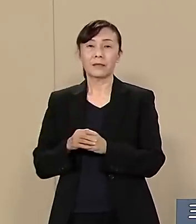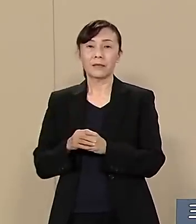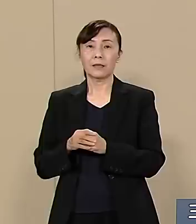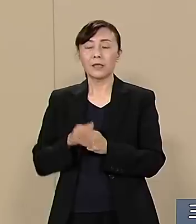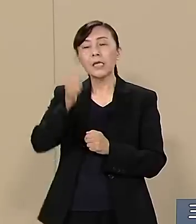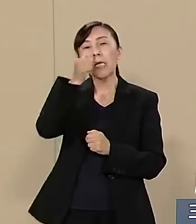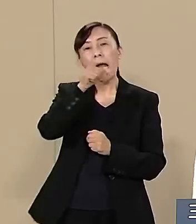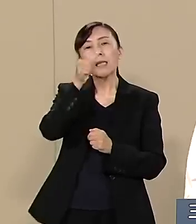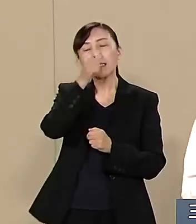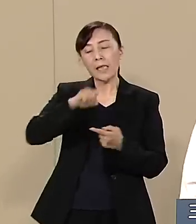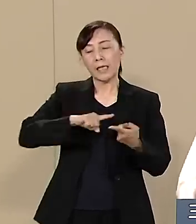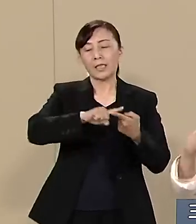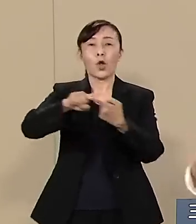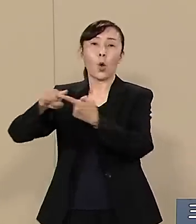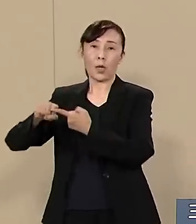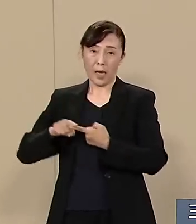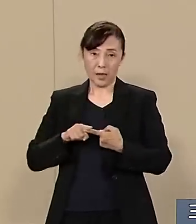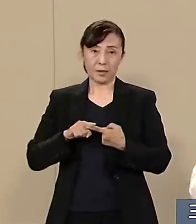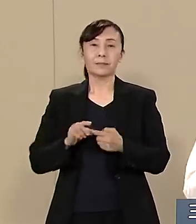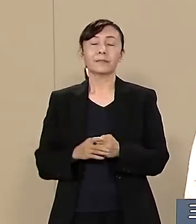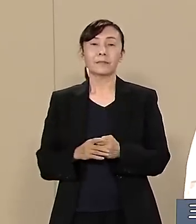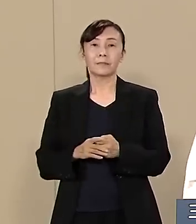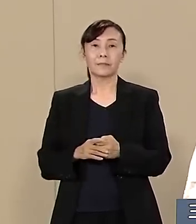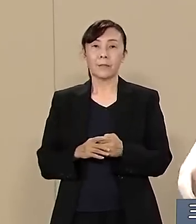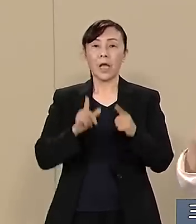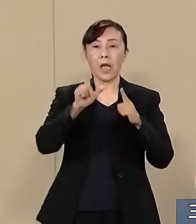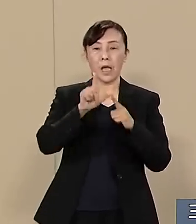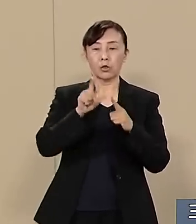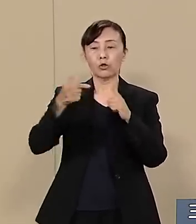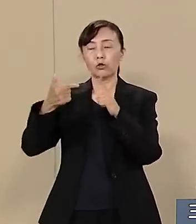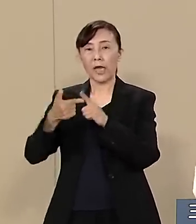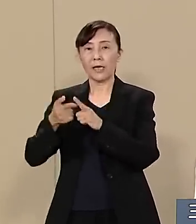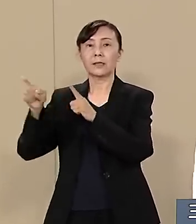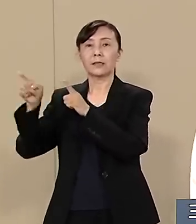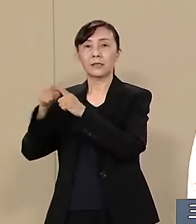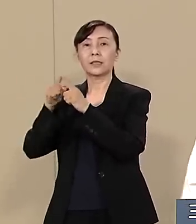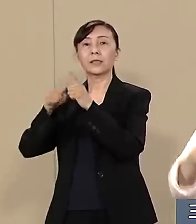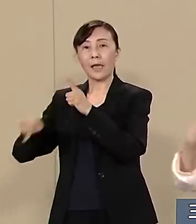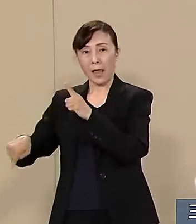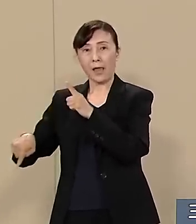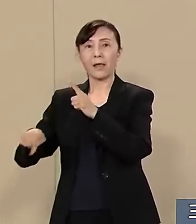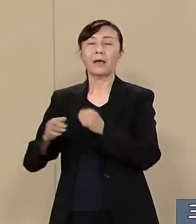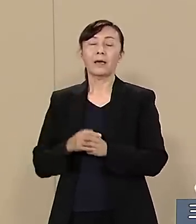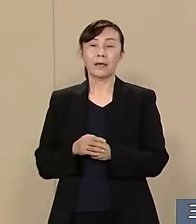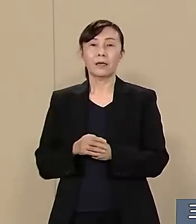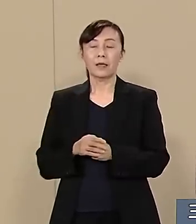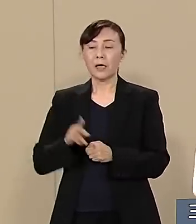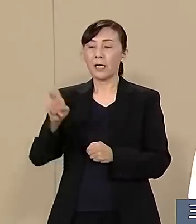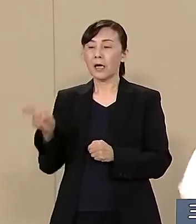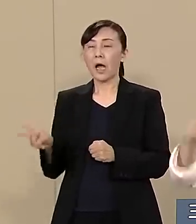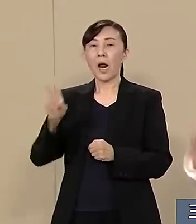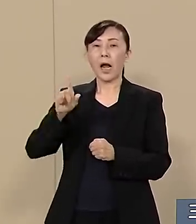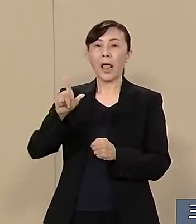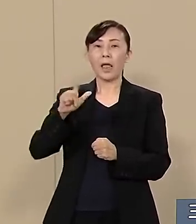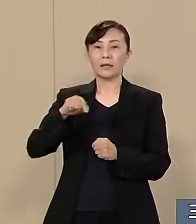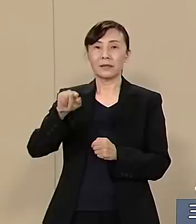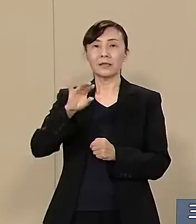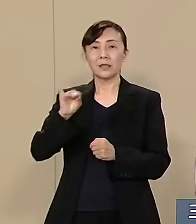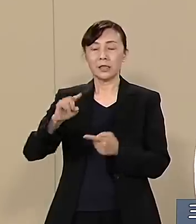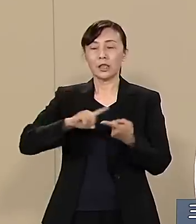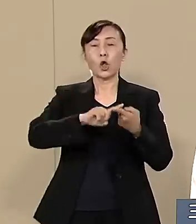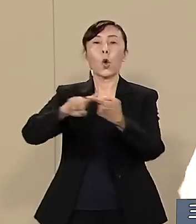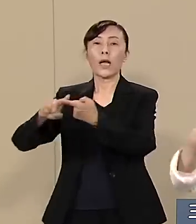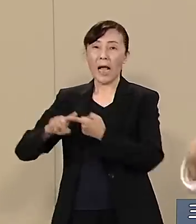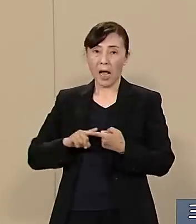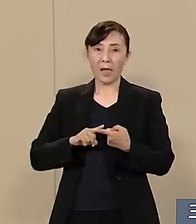安西協会 na 地形ハレンチ